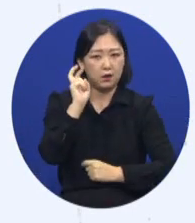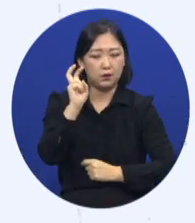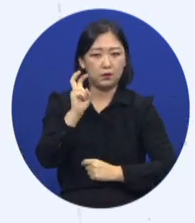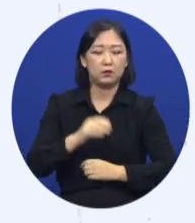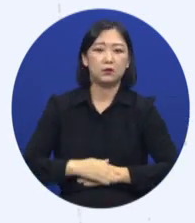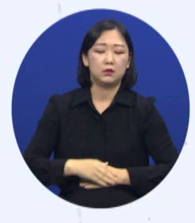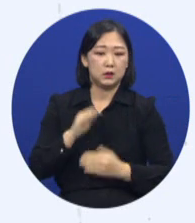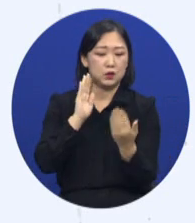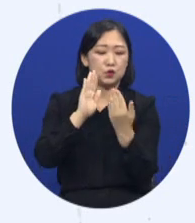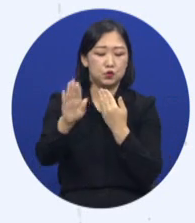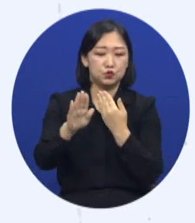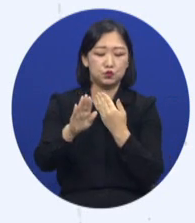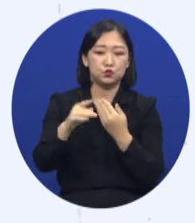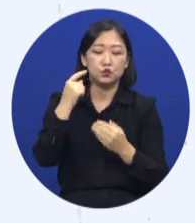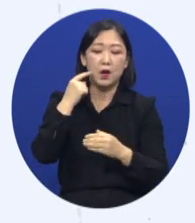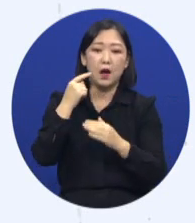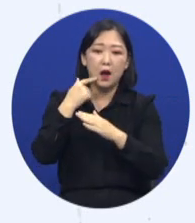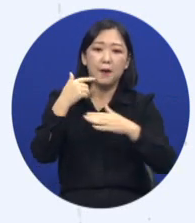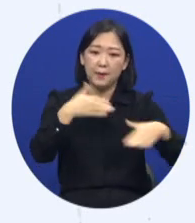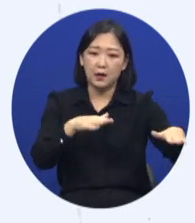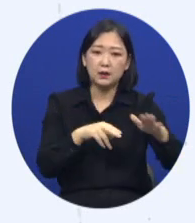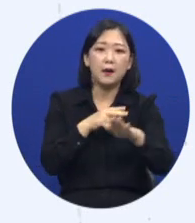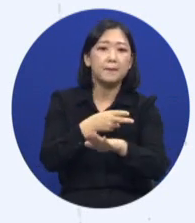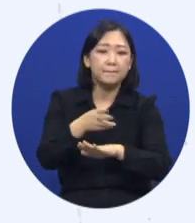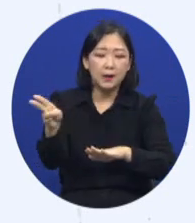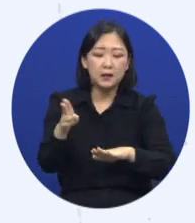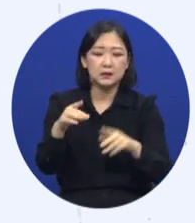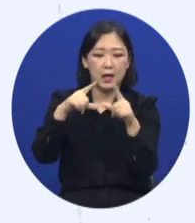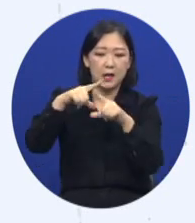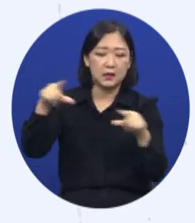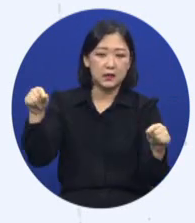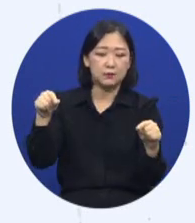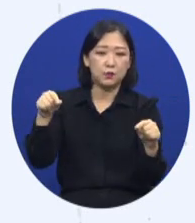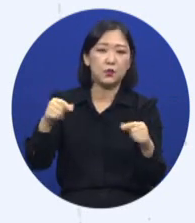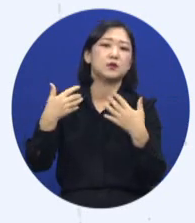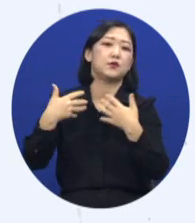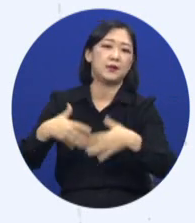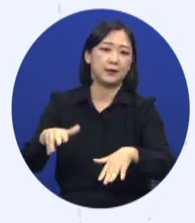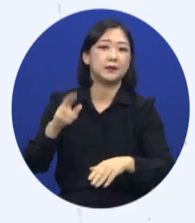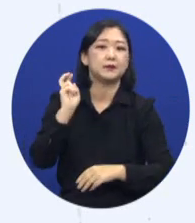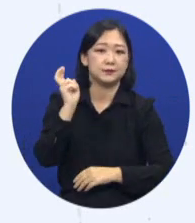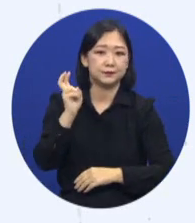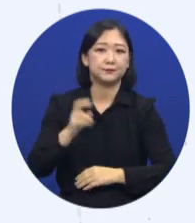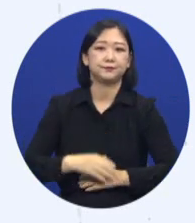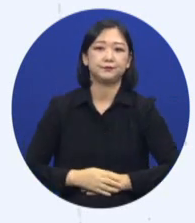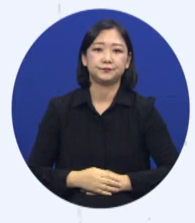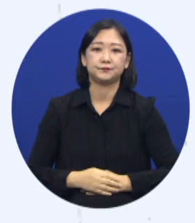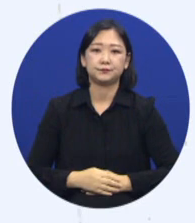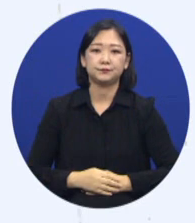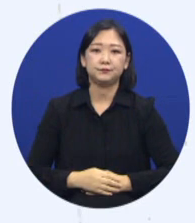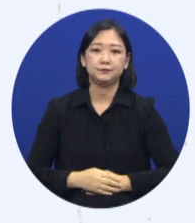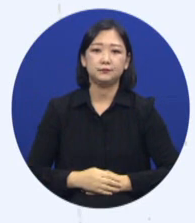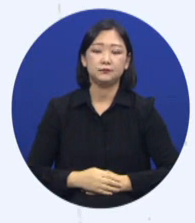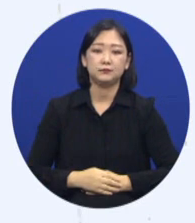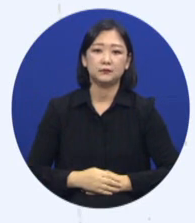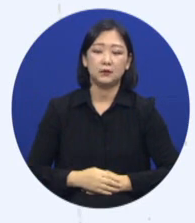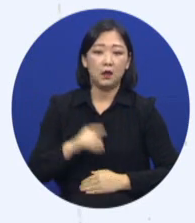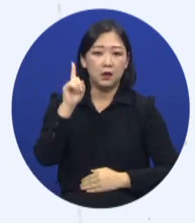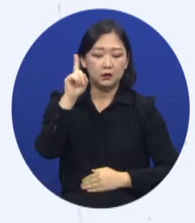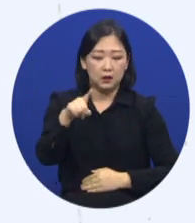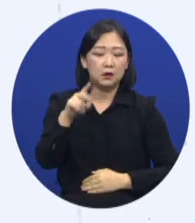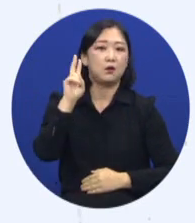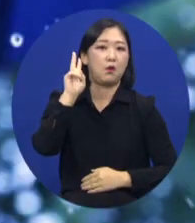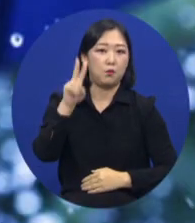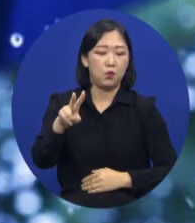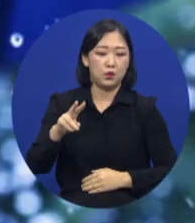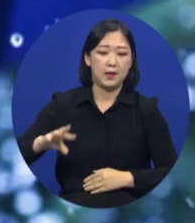예상되고요. 이후 대한 해협을 거쳐 토요일에는 일본 오사카 부근에서 온대저기압으로 변질되겠습니다. 따라서 내일과